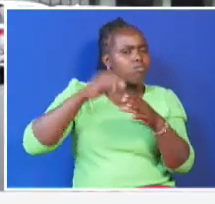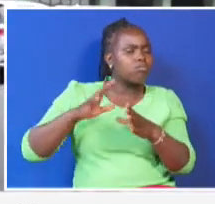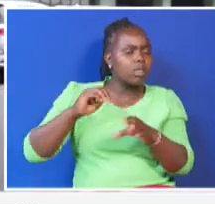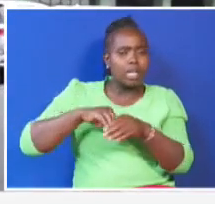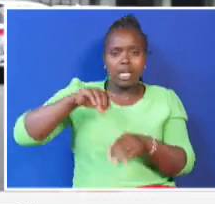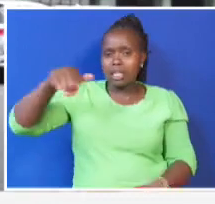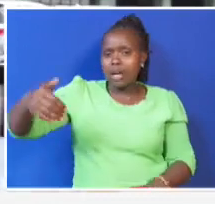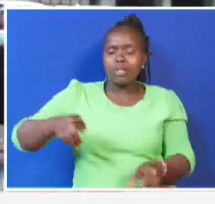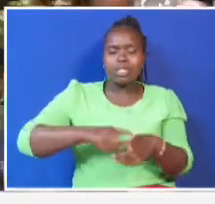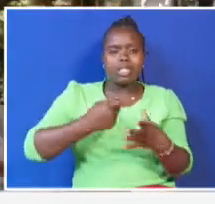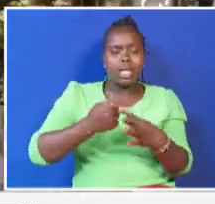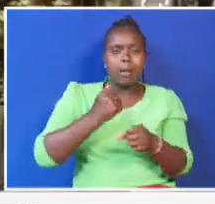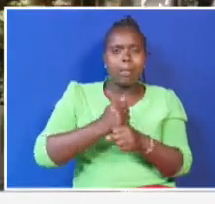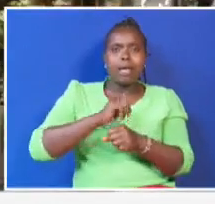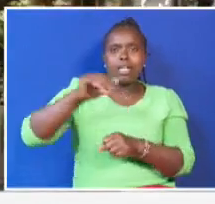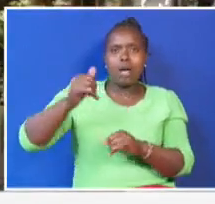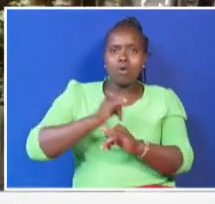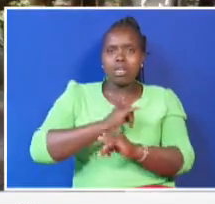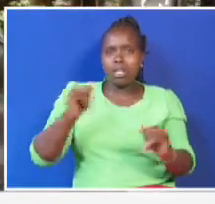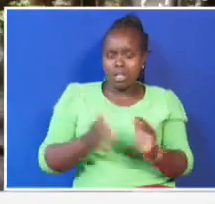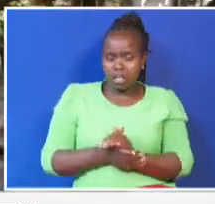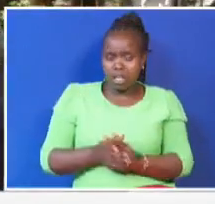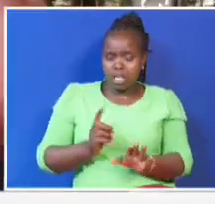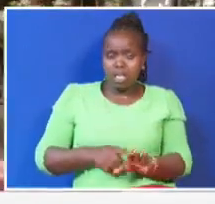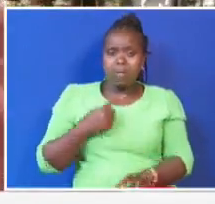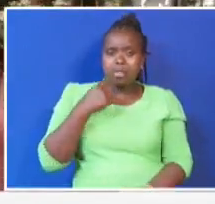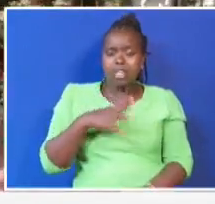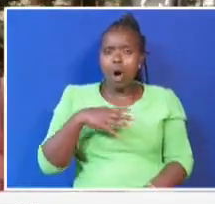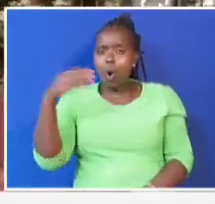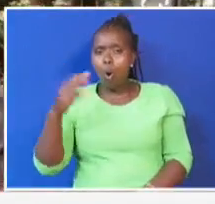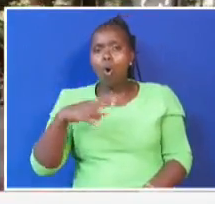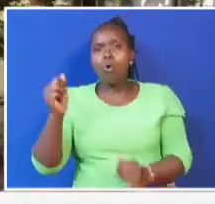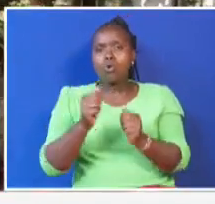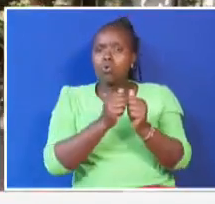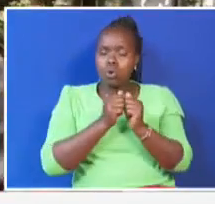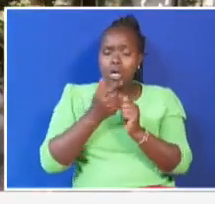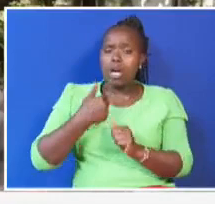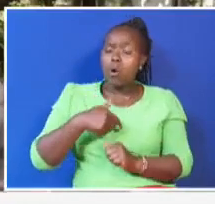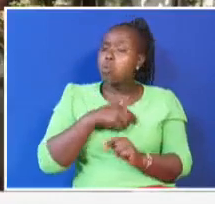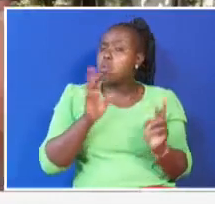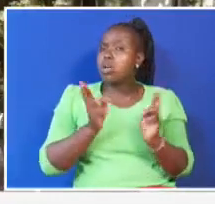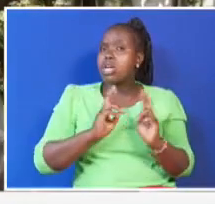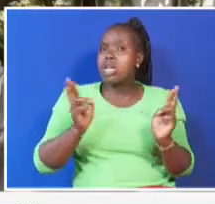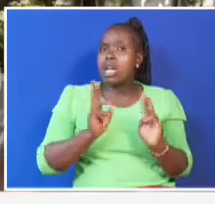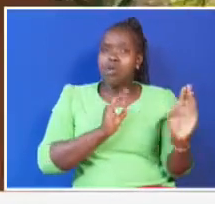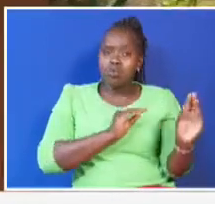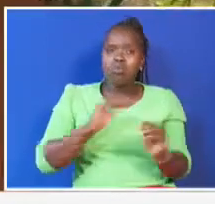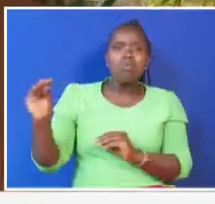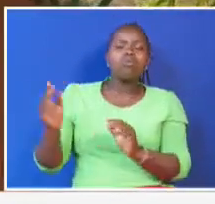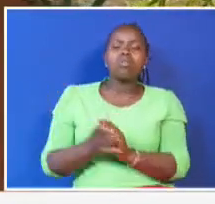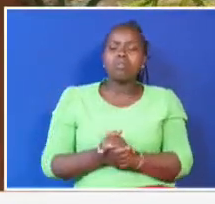corridors and keep the city clean. Atakaposema tunaondoka mara moja. Sisi tuko tayari kuondoka.